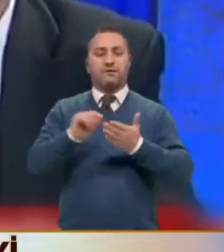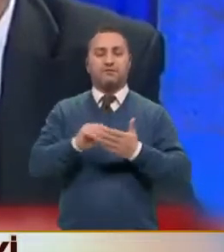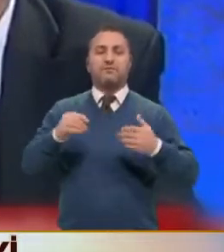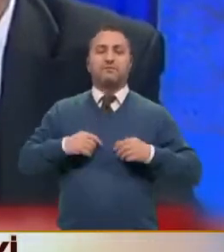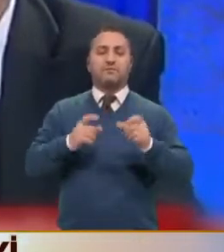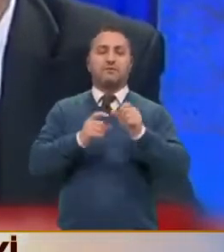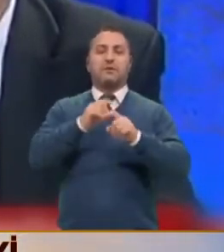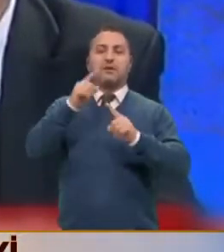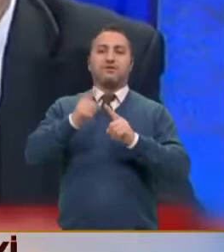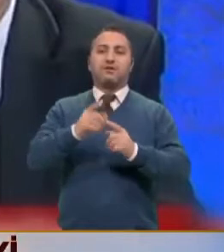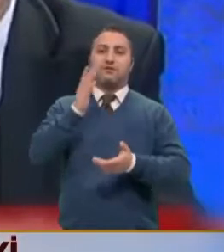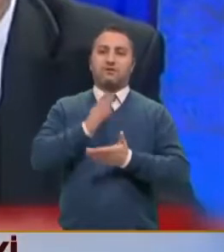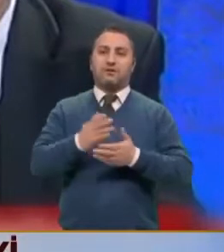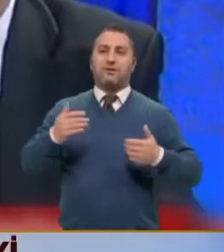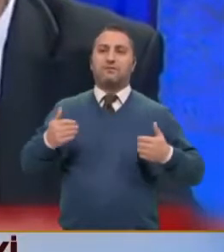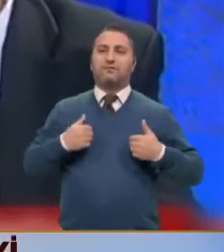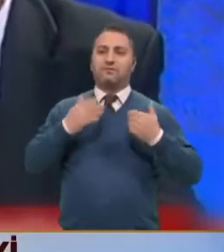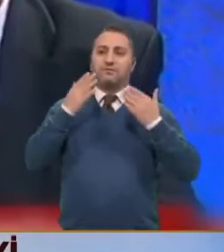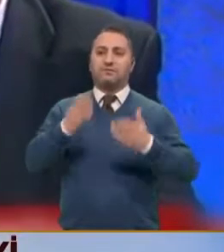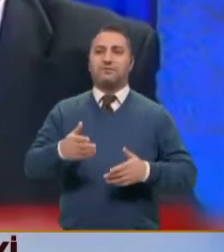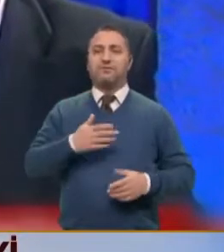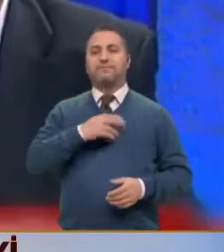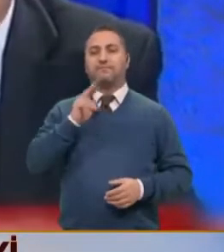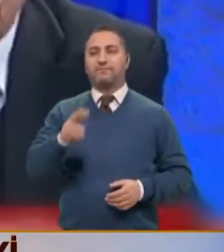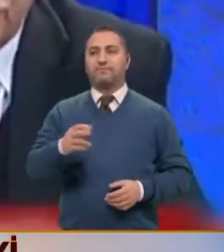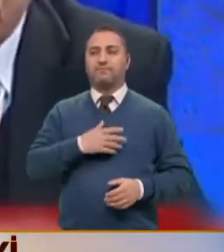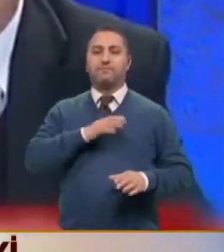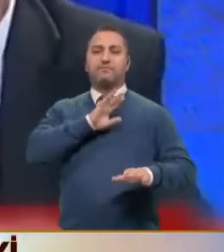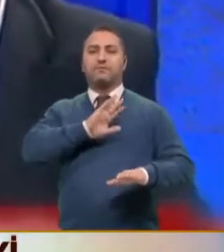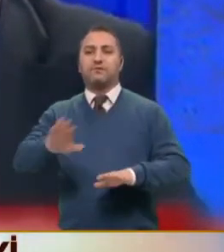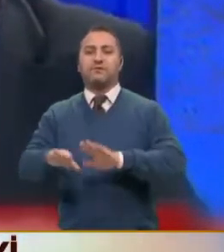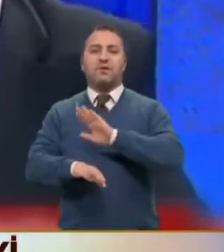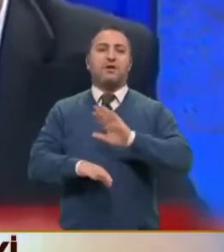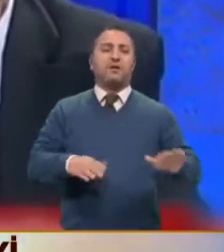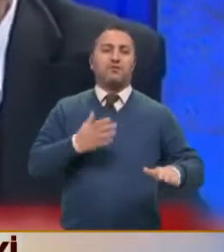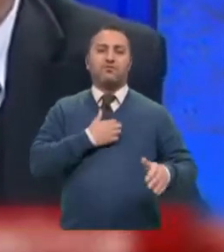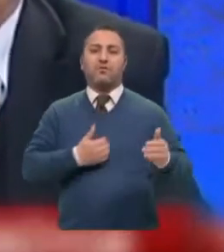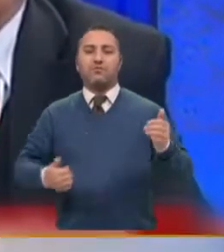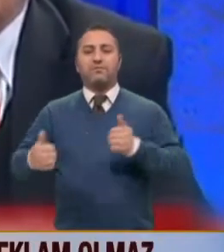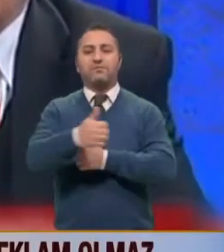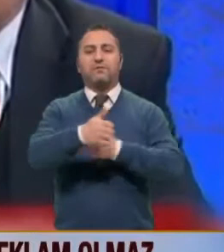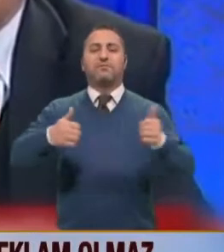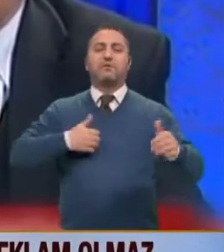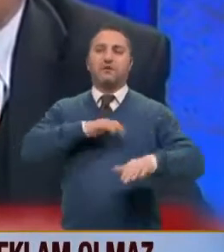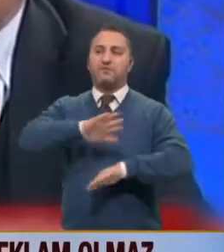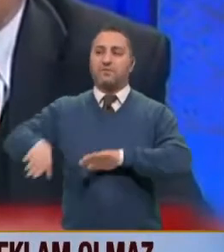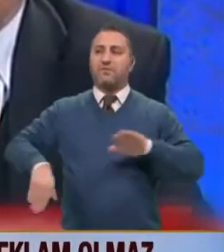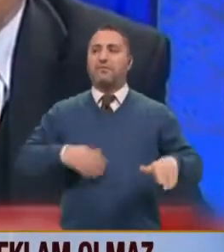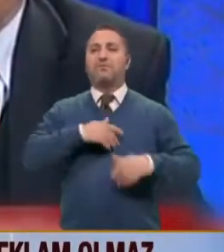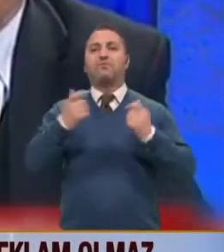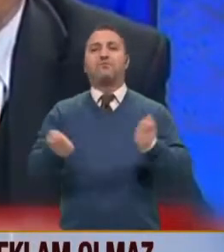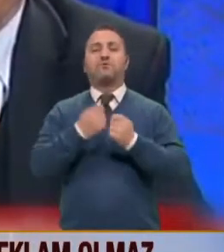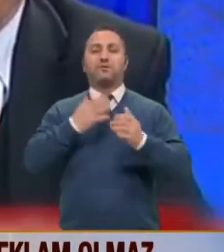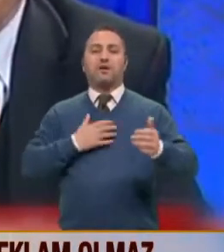şehit cenazelerine falan gitmekten insan çekiniyor. İtişler, kakışlar, öne geçmek için şeyler, ondan